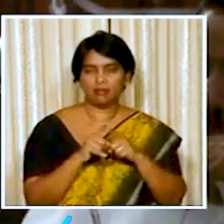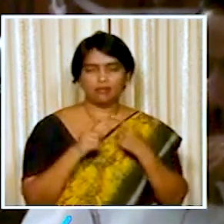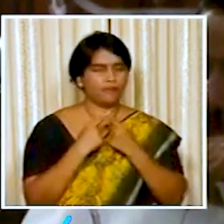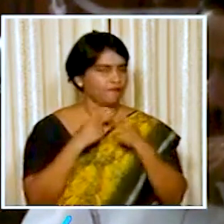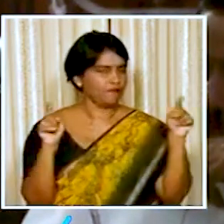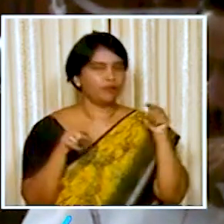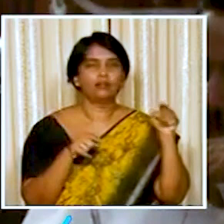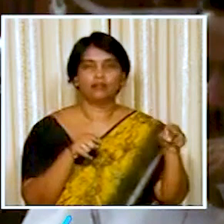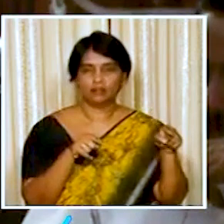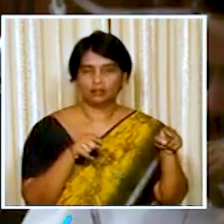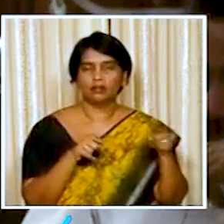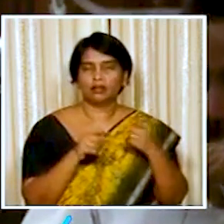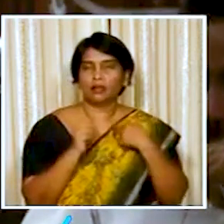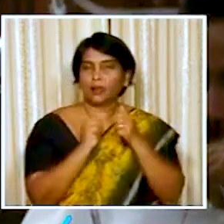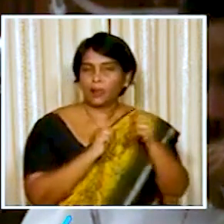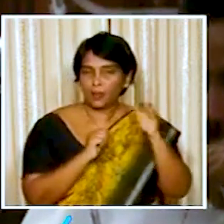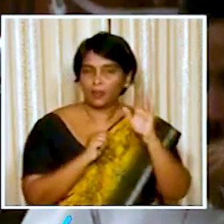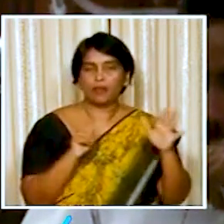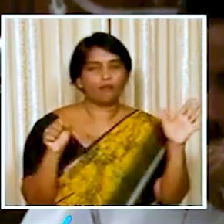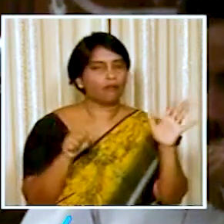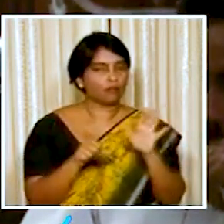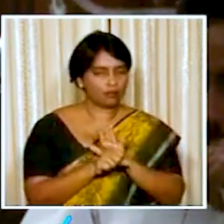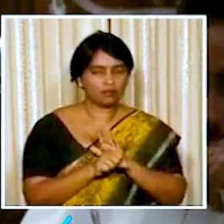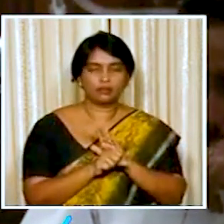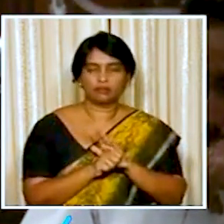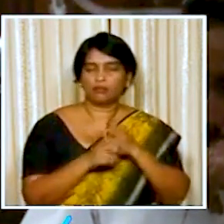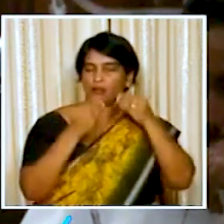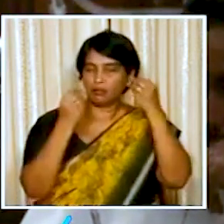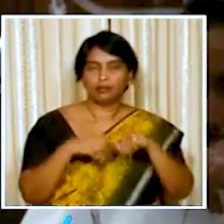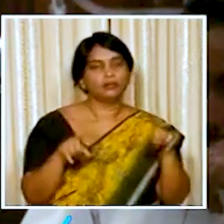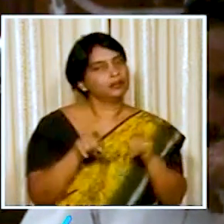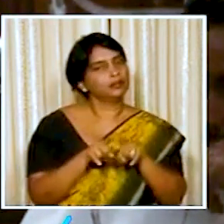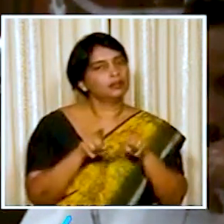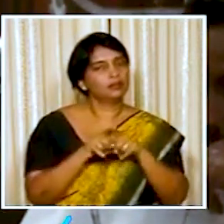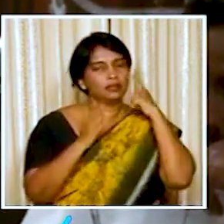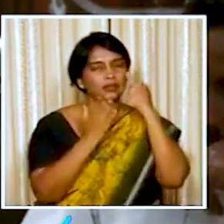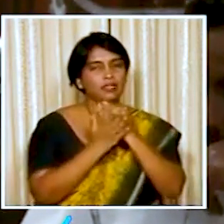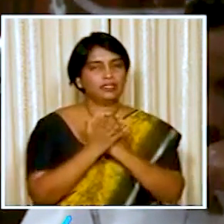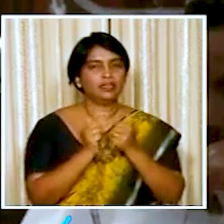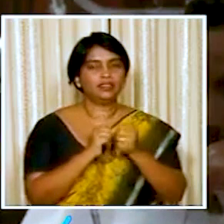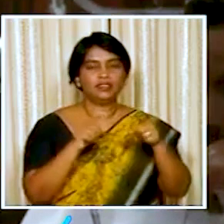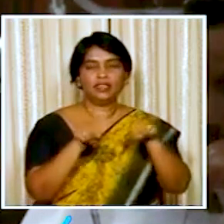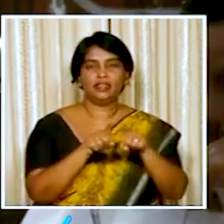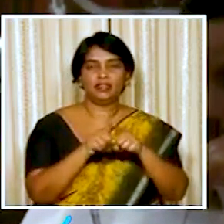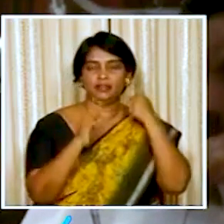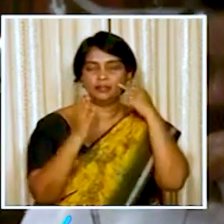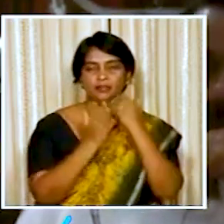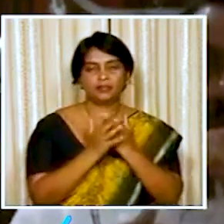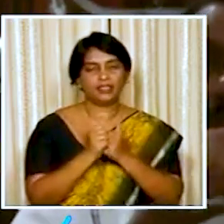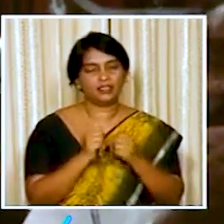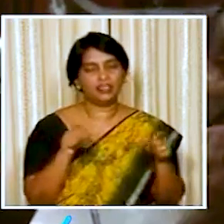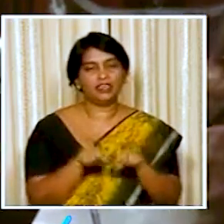විරෝධී. එක පැත්තකින් කරන්න හදන දේ සම්පූර්ණයෙන්ම කඩාවැක්කවල් කරනවා රජය විසින්ම කරපු වැඩ නිසා. ඊළඟට